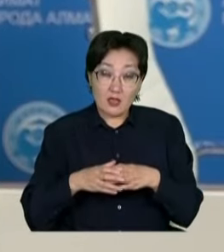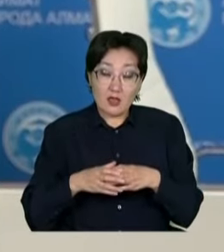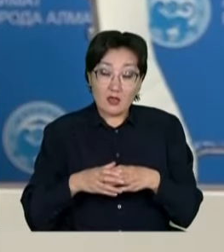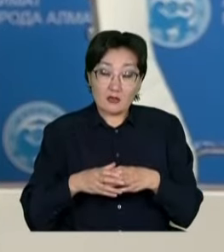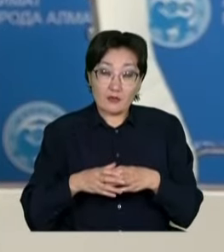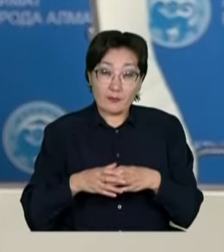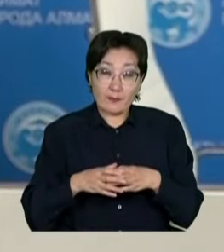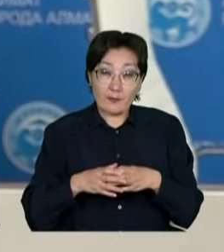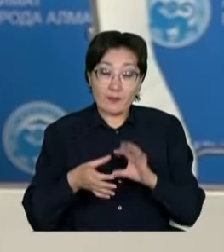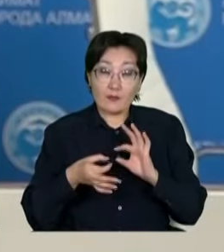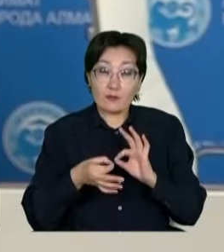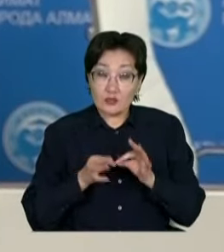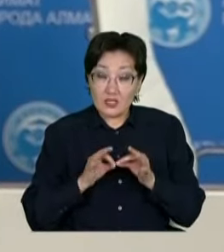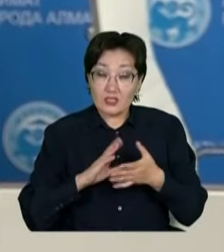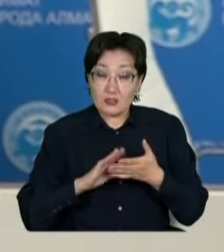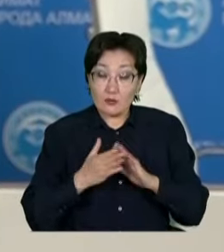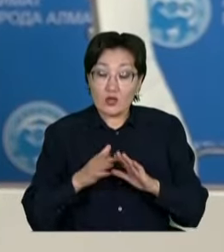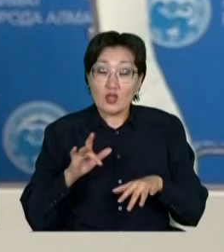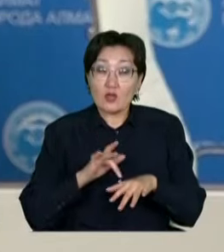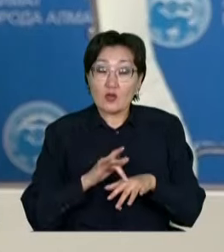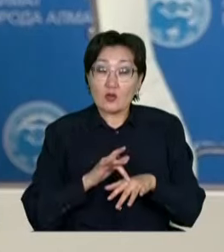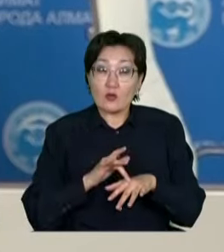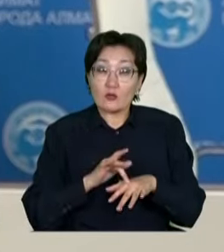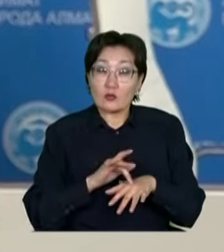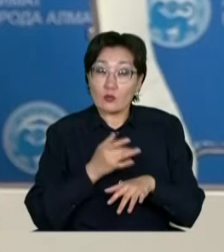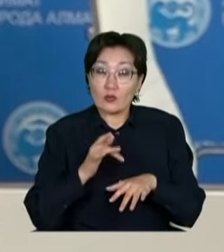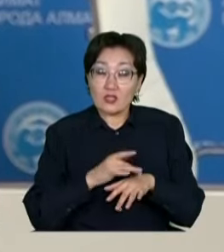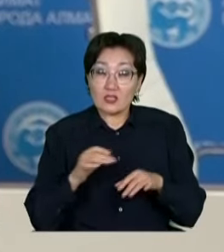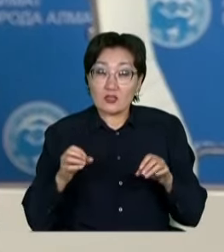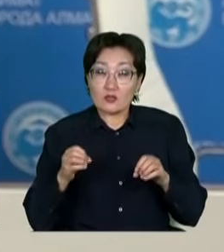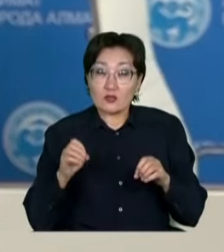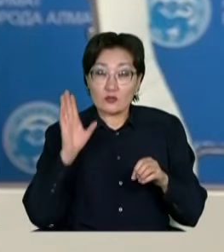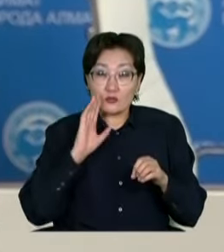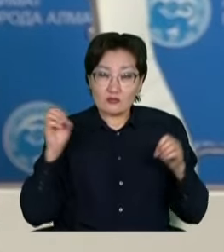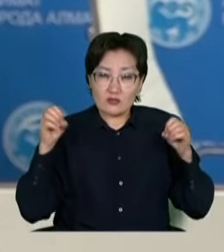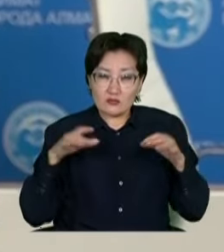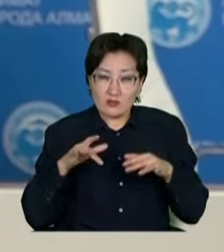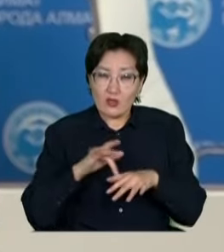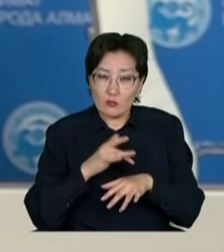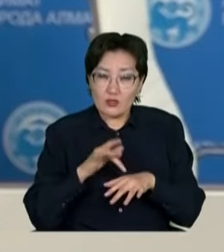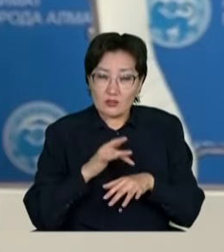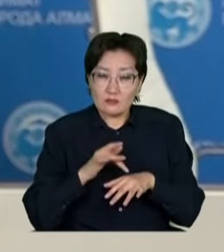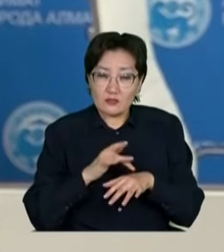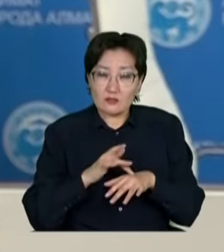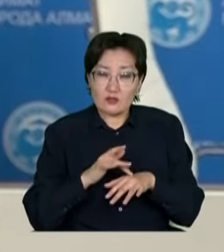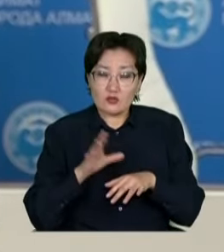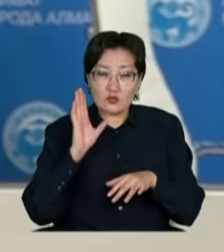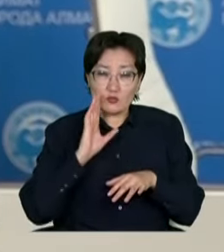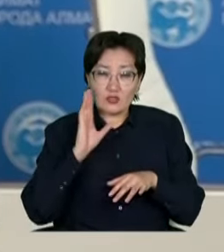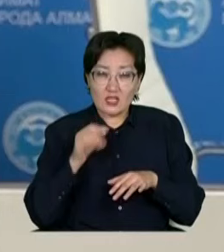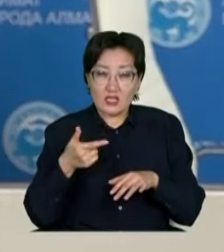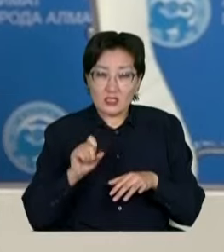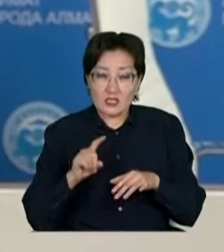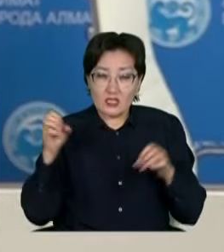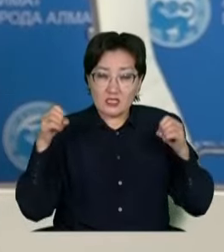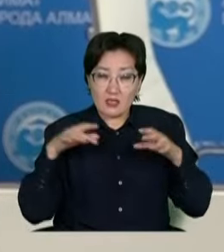бір қиыншылығы ол коммуналдық қызметтермен, өзіңіз білесіз, су, газ,